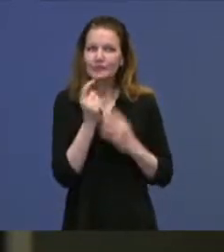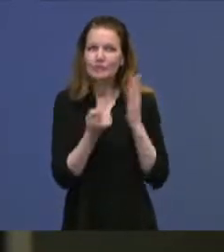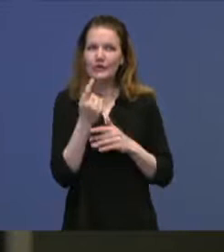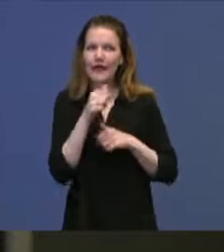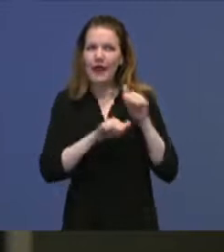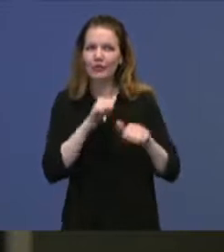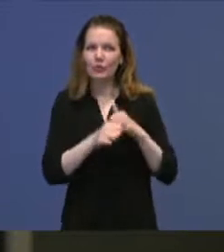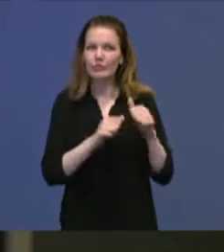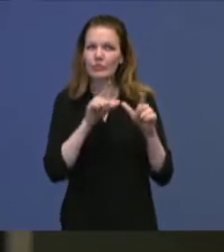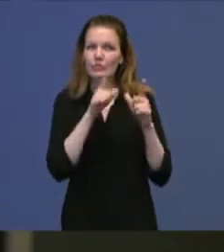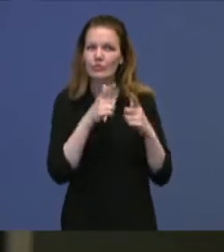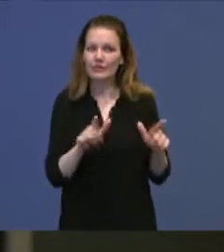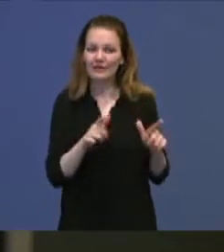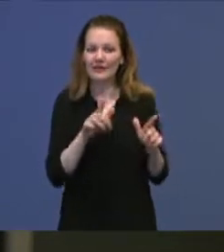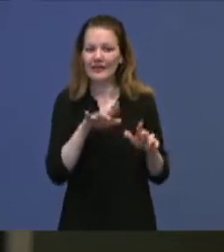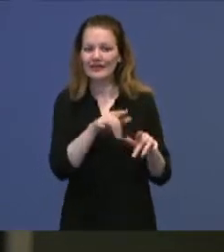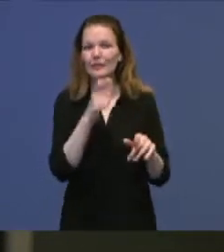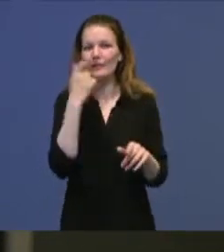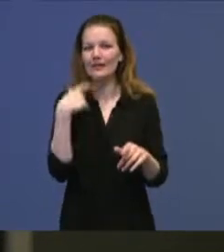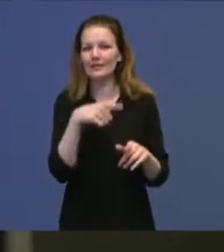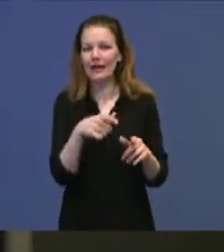kan påvirke Norge. Hva vil du si til det?